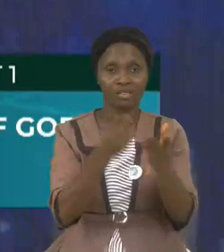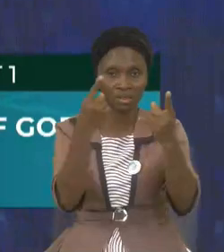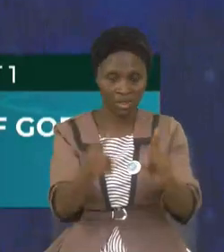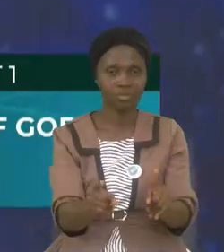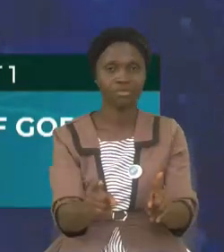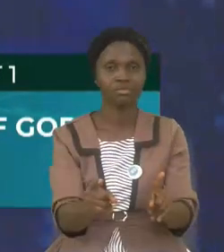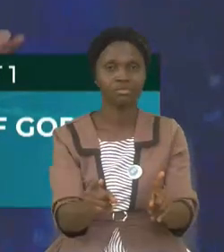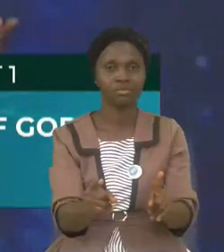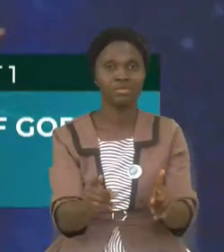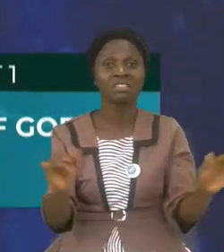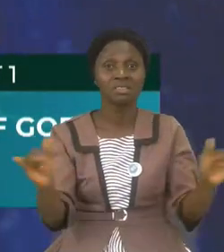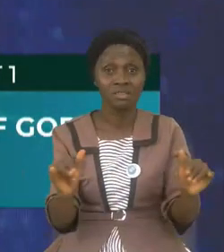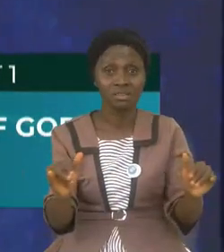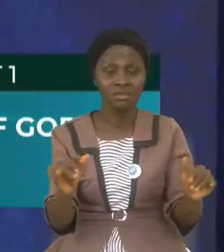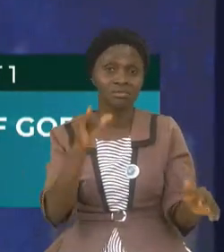Psaume 33.